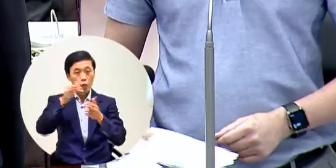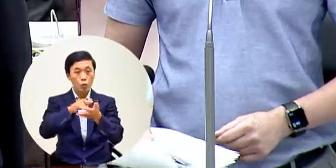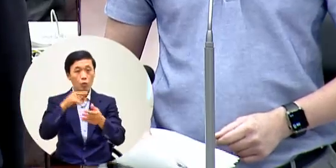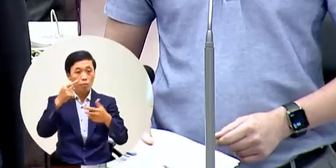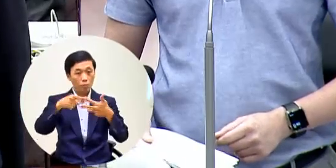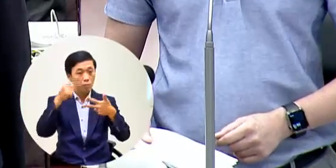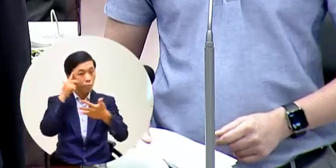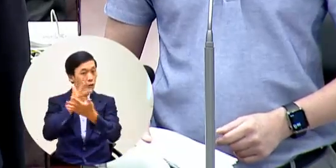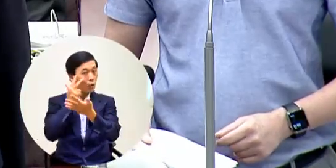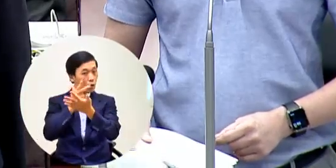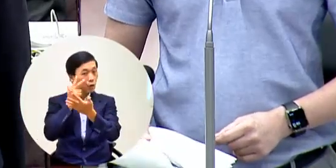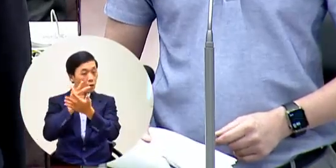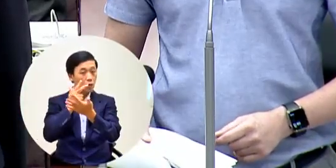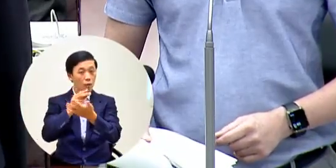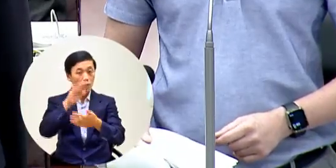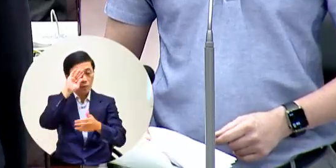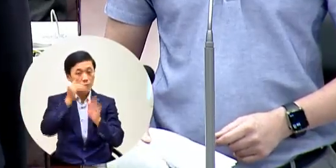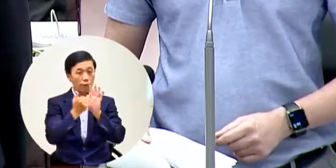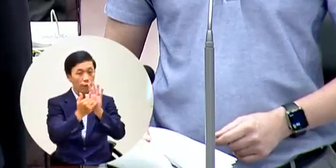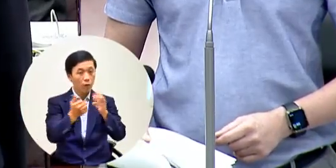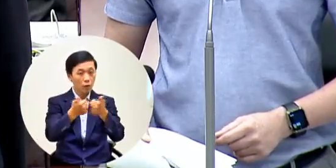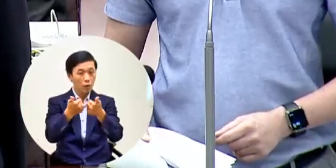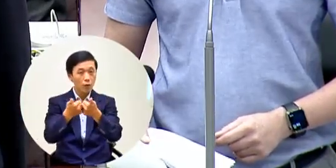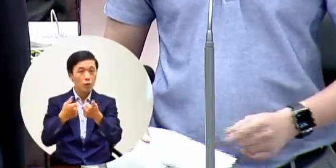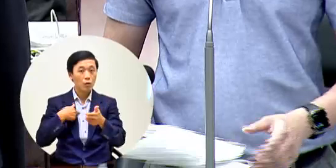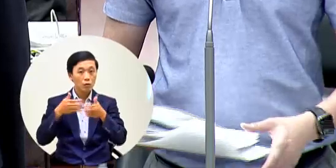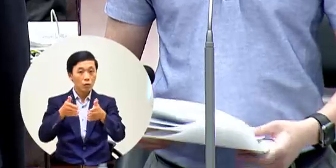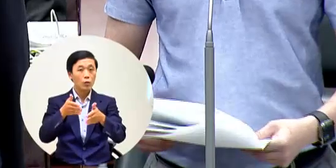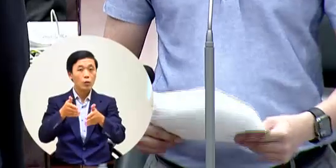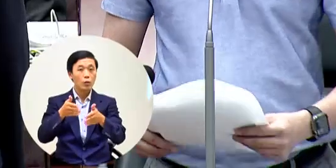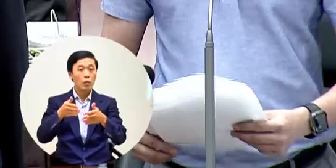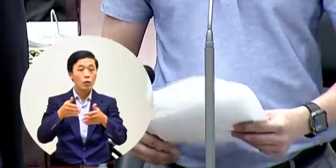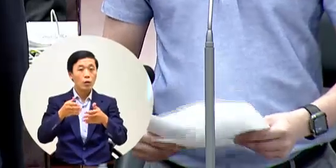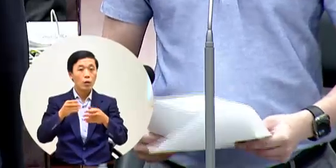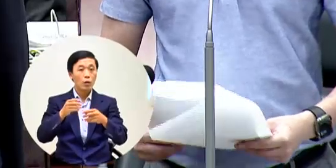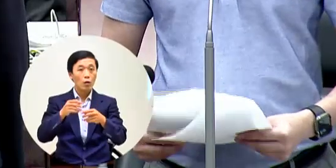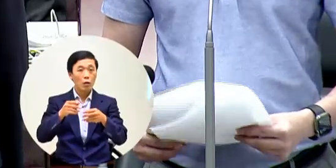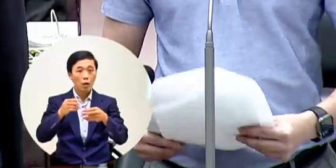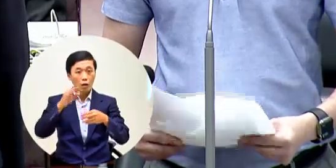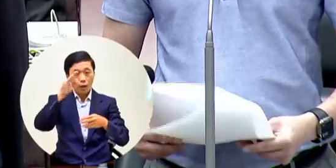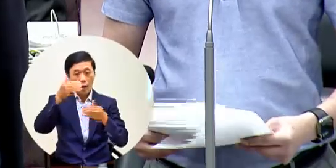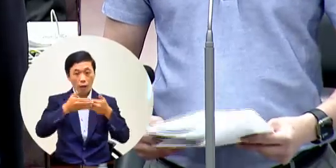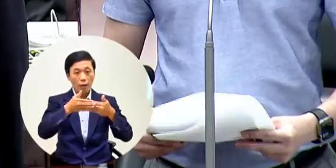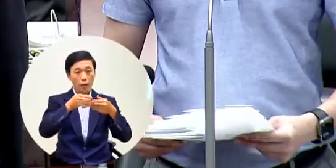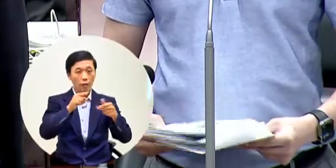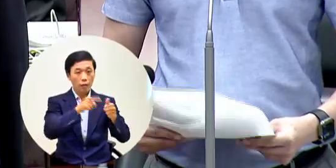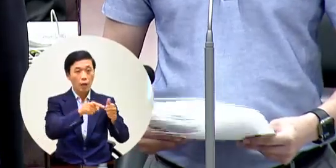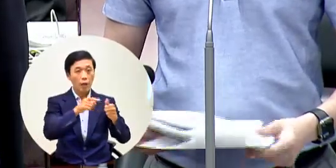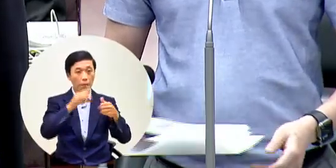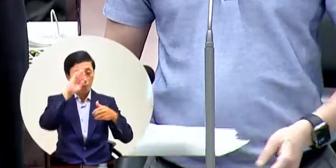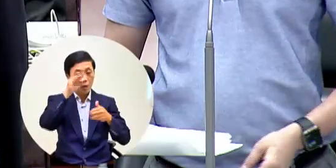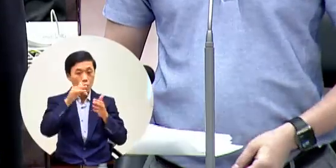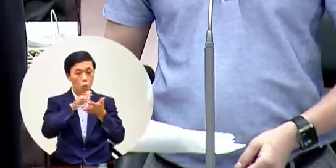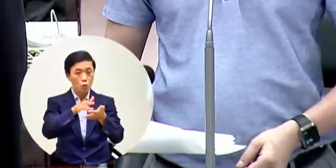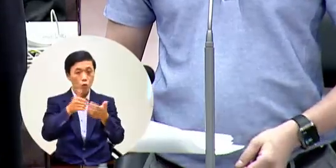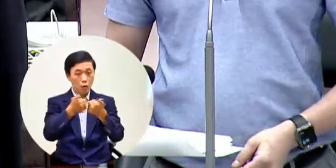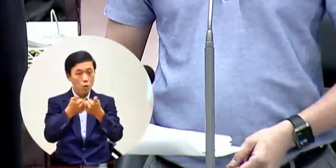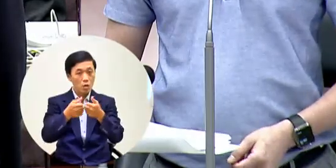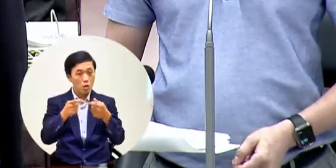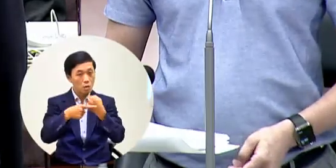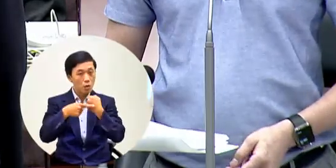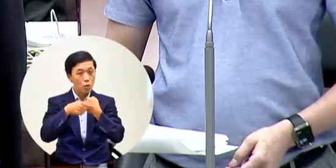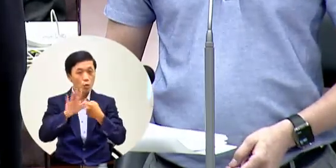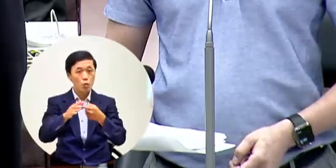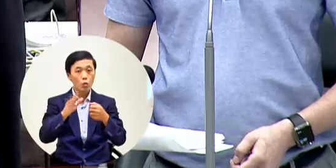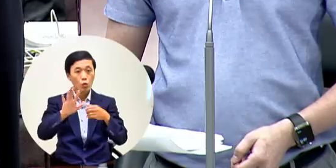除了新冠以外，我们有增加对于汉他病毒出血热的这一个汇报。那么相关的局处对于这个，包